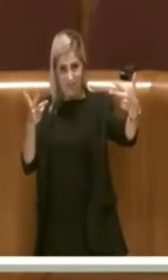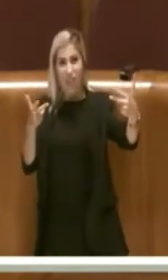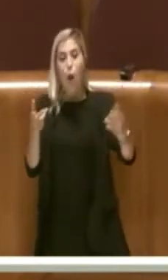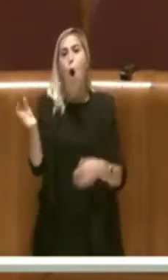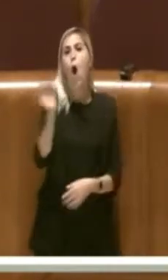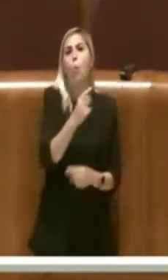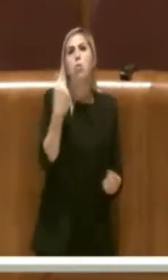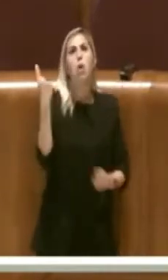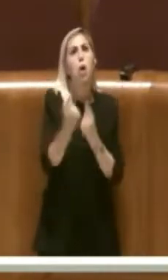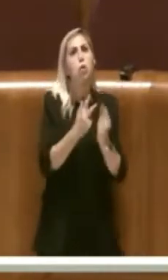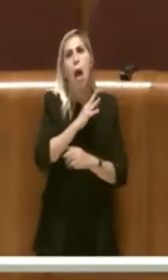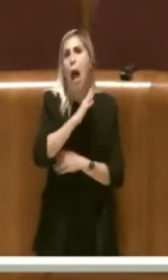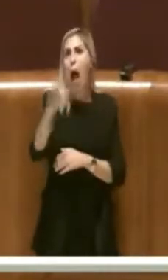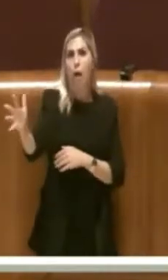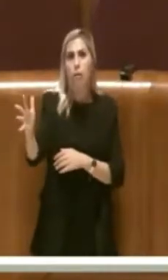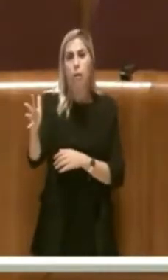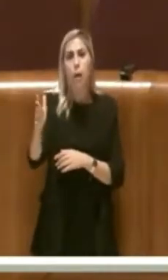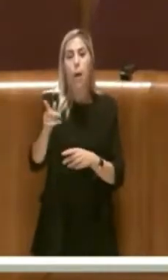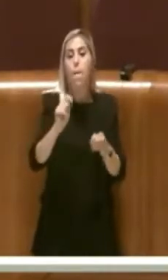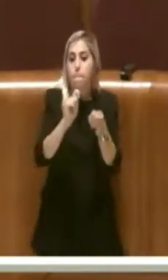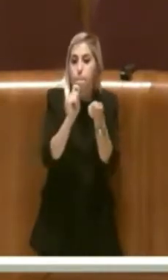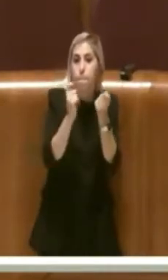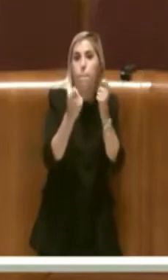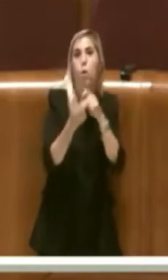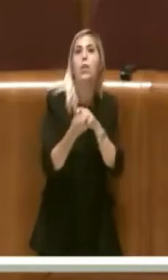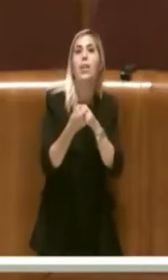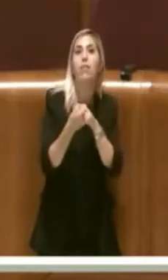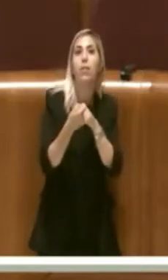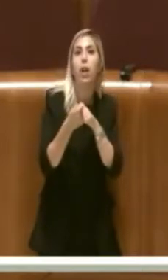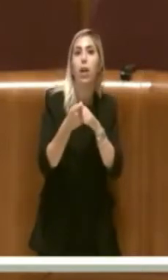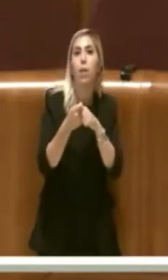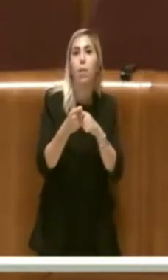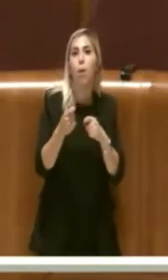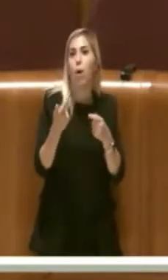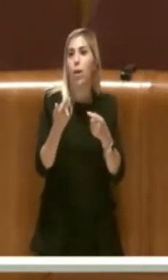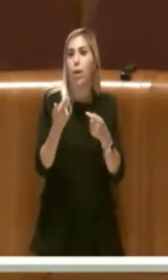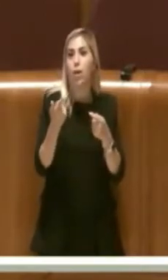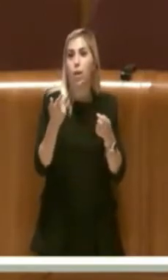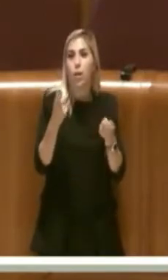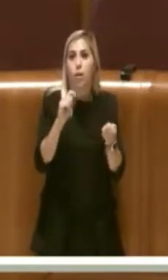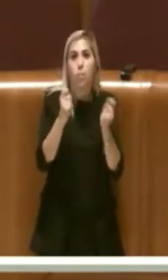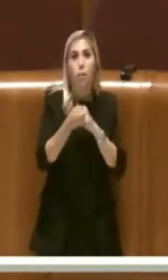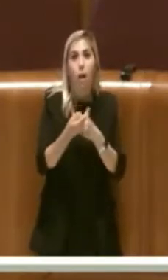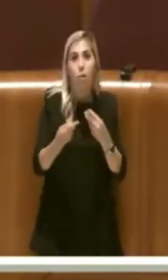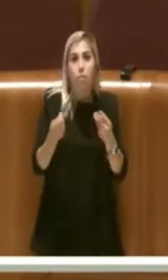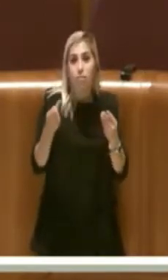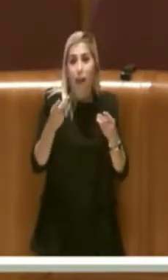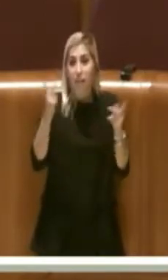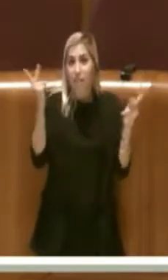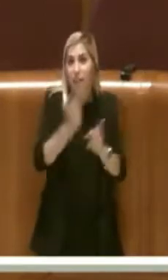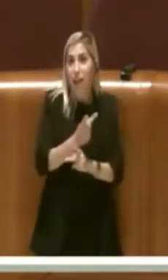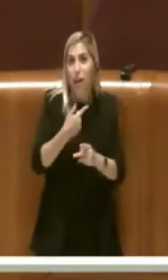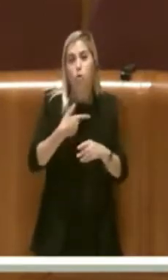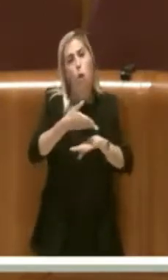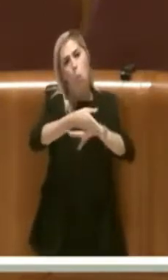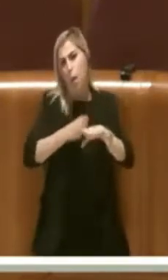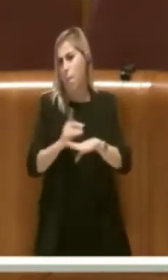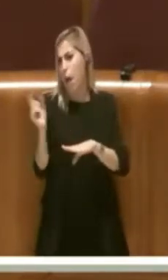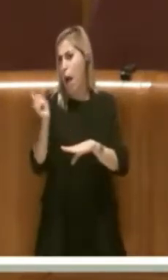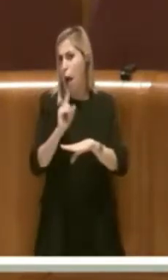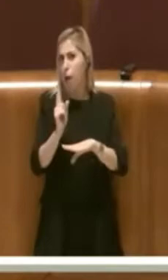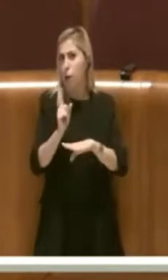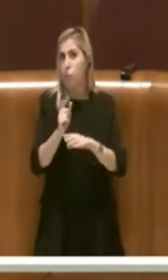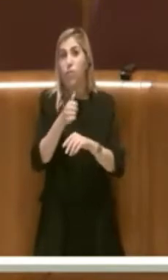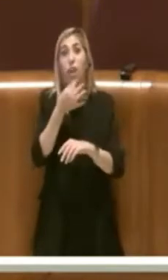ma anche in altre situazioni. Modifiche che poi in realtà non sono mai state integrali, ma soltanto parziali,